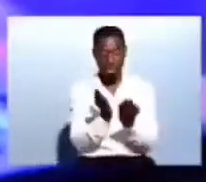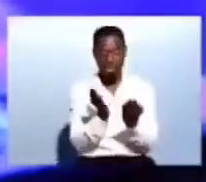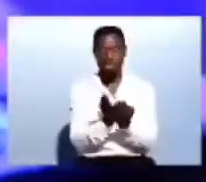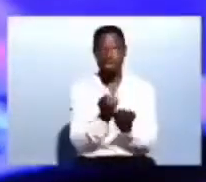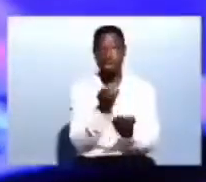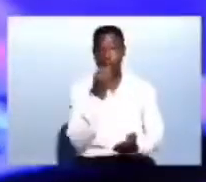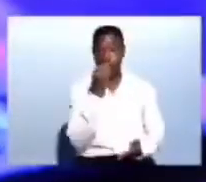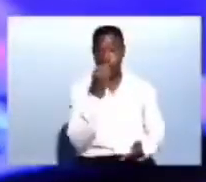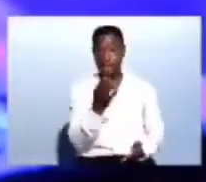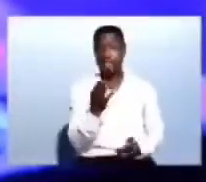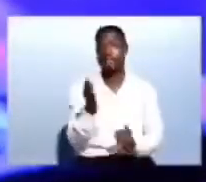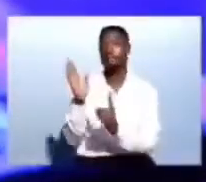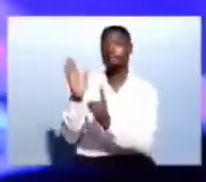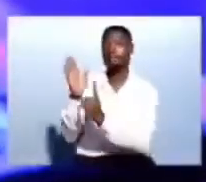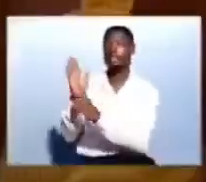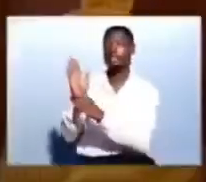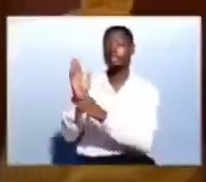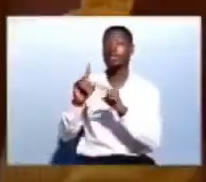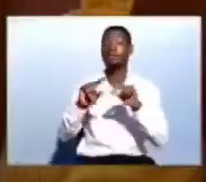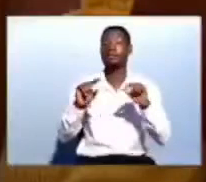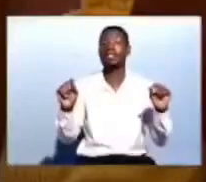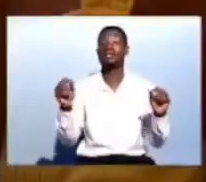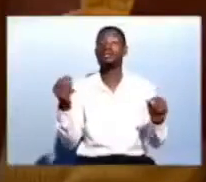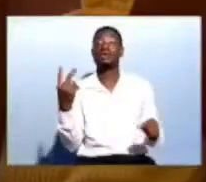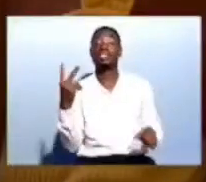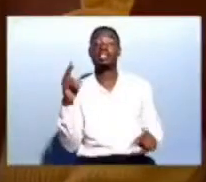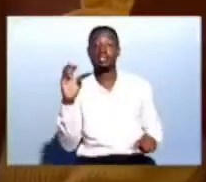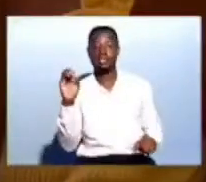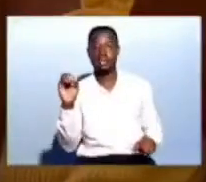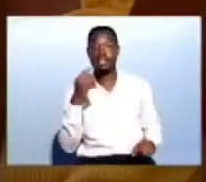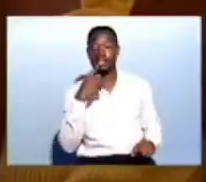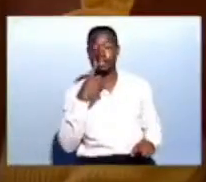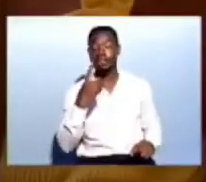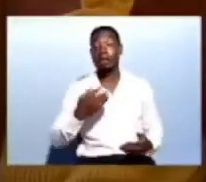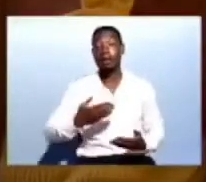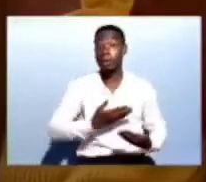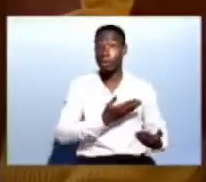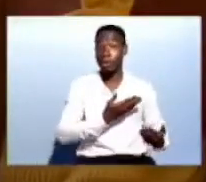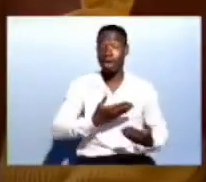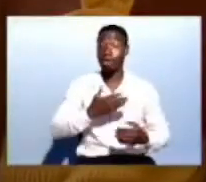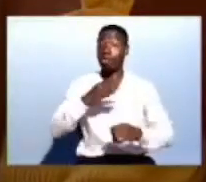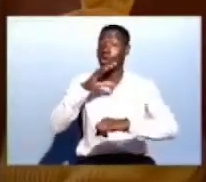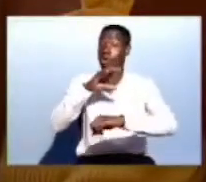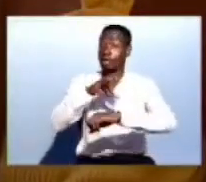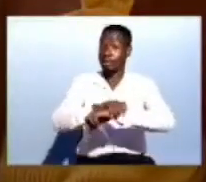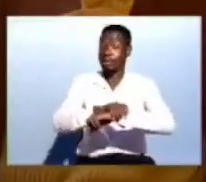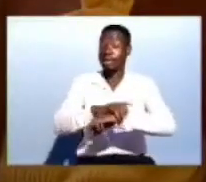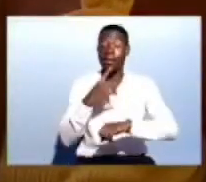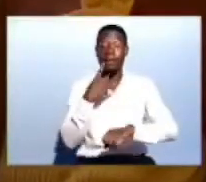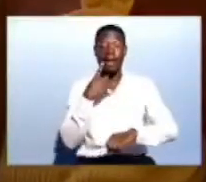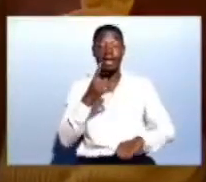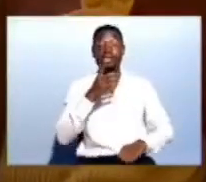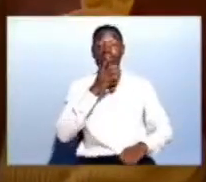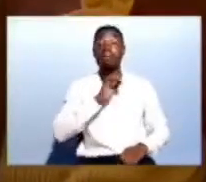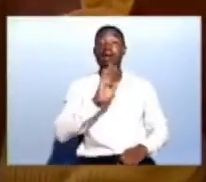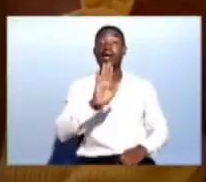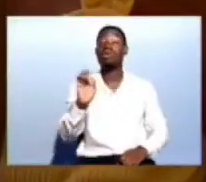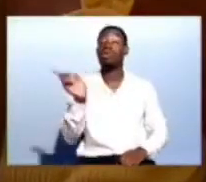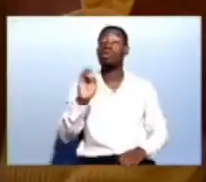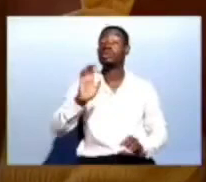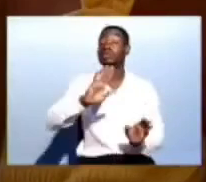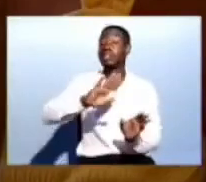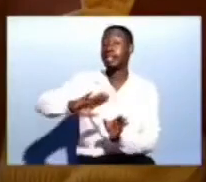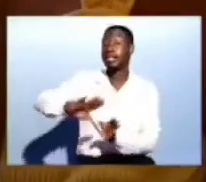6 fungu la 20. Linasema hivi: mwanangu, shika maagizo ya baba yako, wala